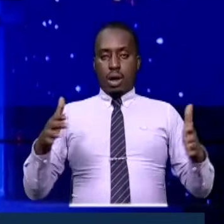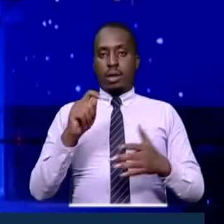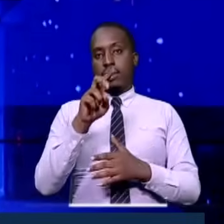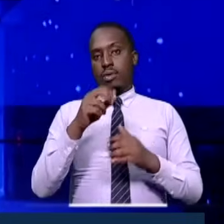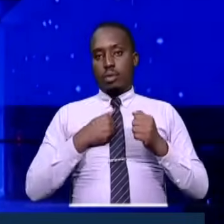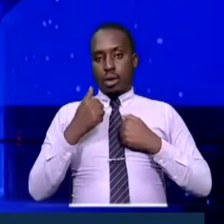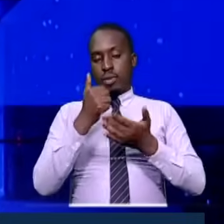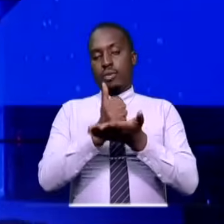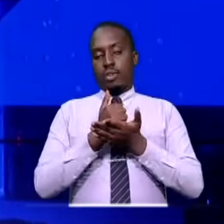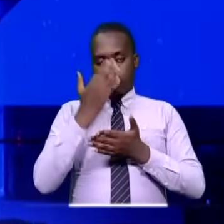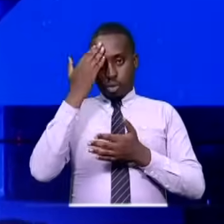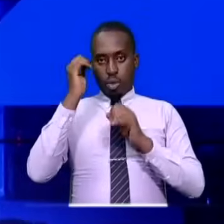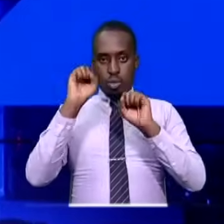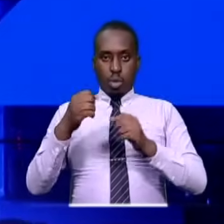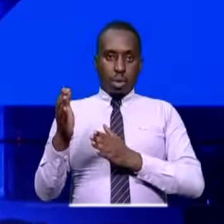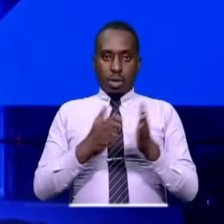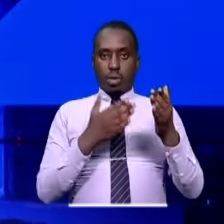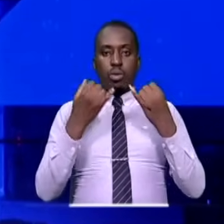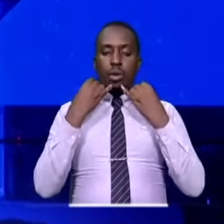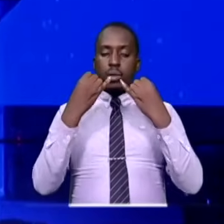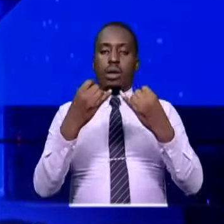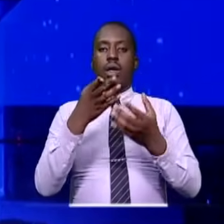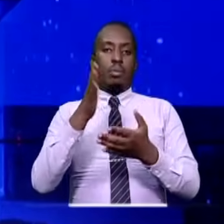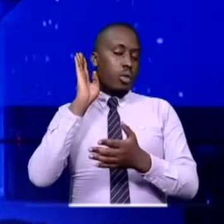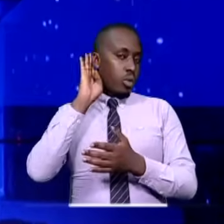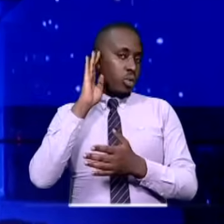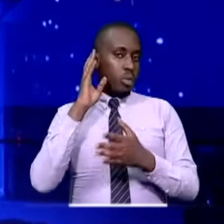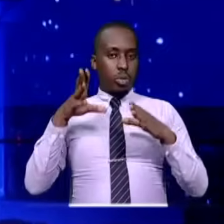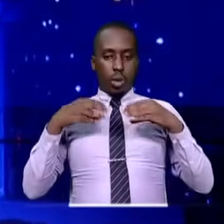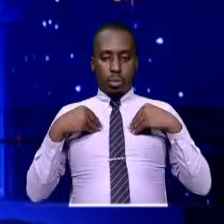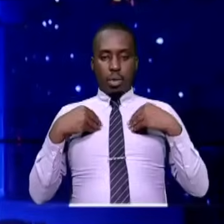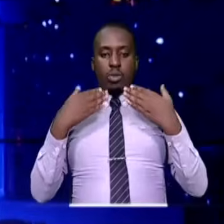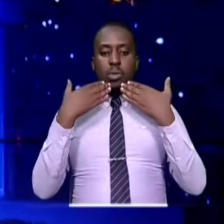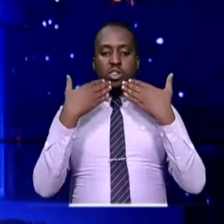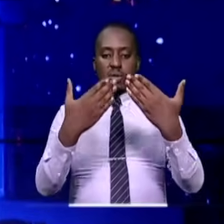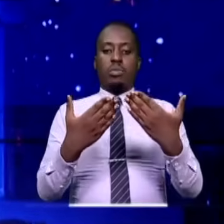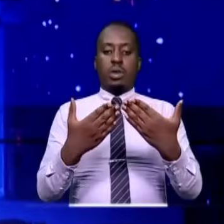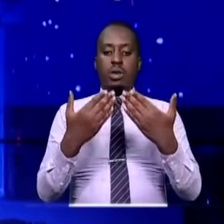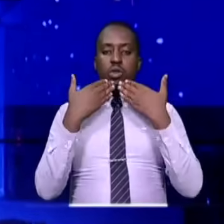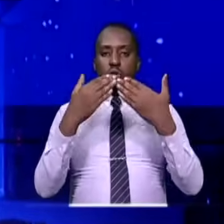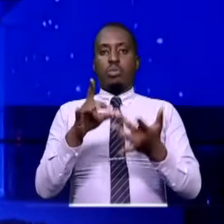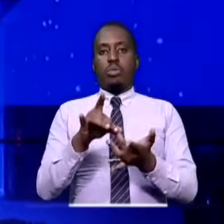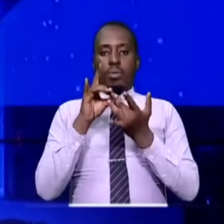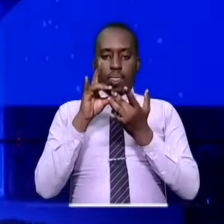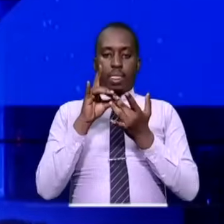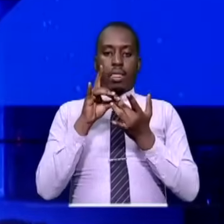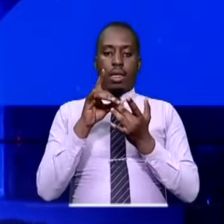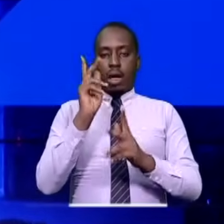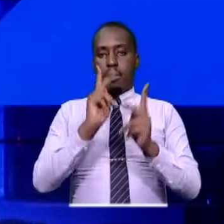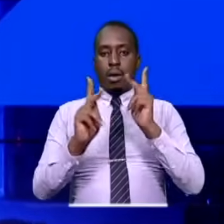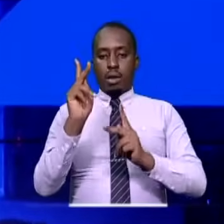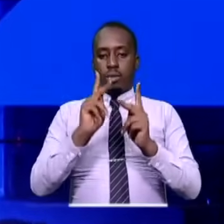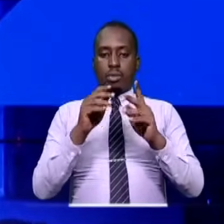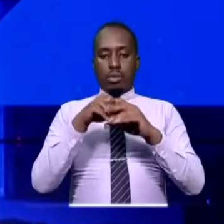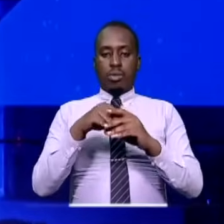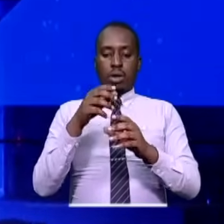Rwanda dufashije kugira ngo tubategurire kandi tubagezeho aya makuru. Mutwemerere tubashimire. Dushimira by'umwihariko abari bari